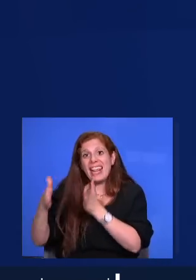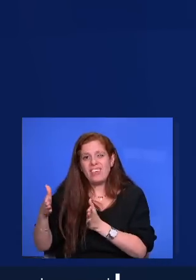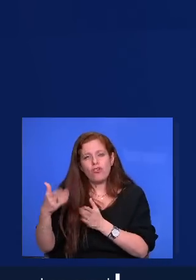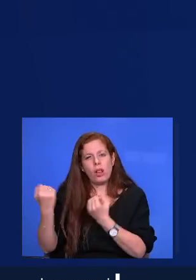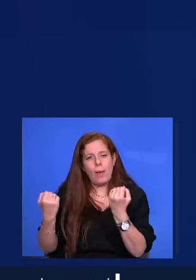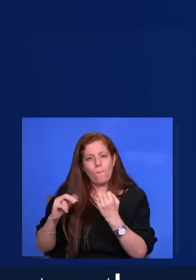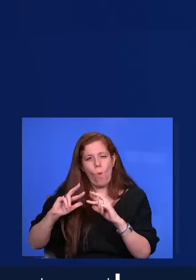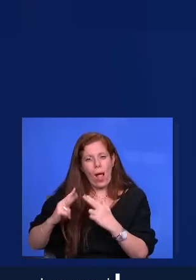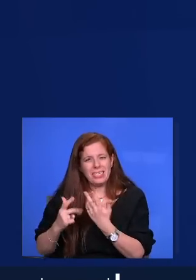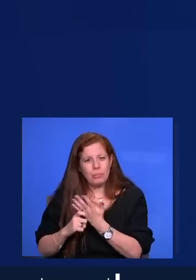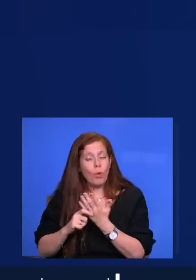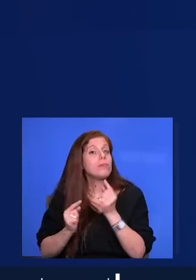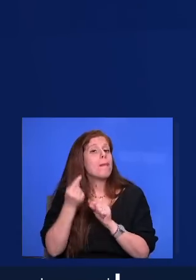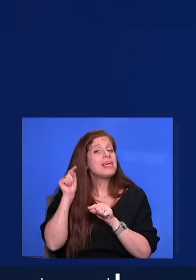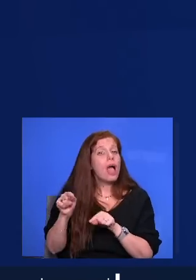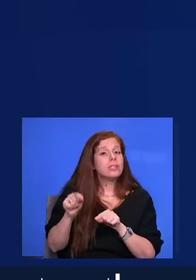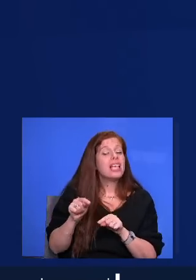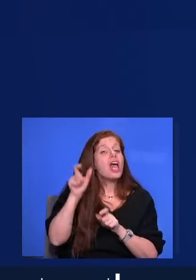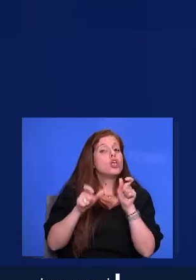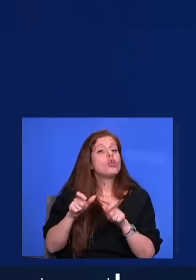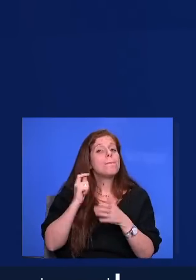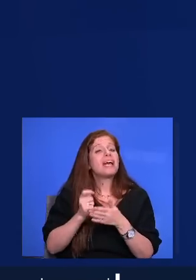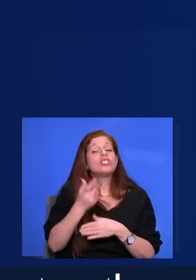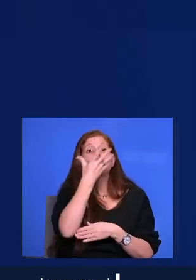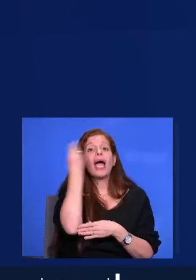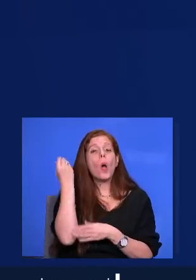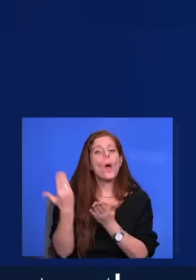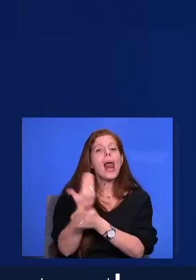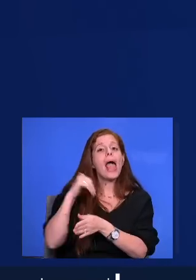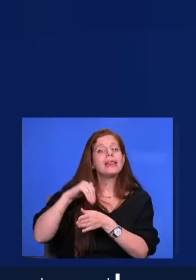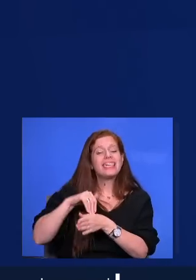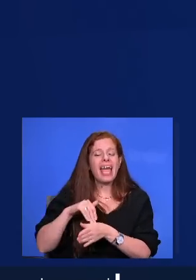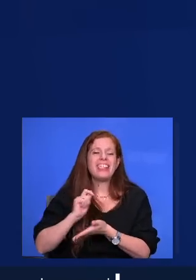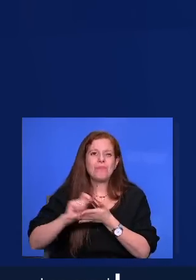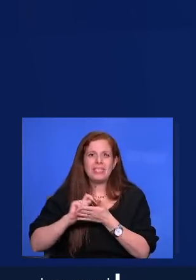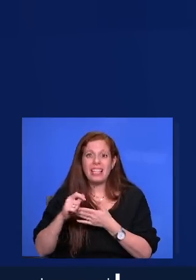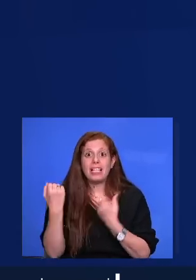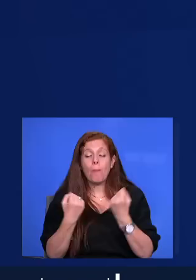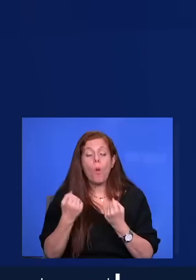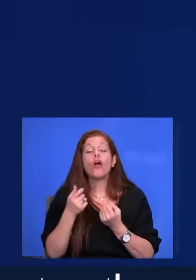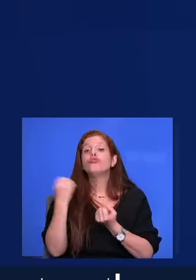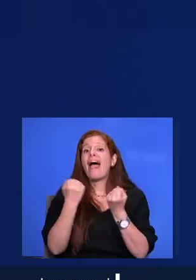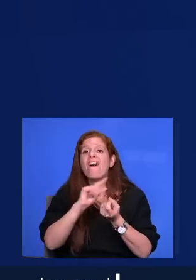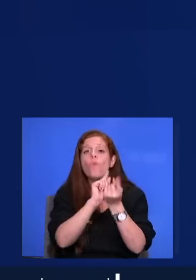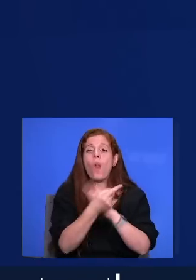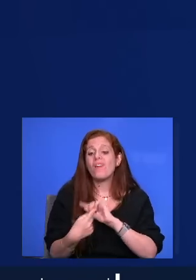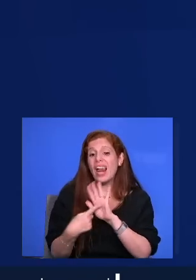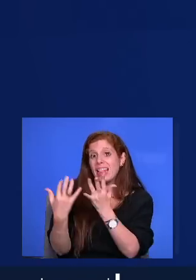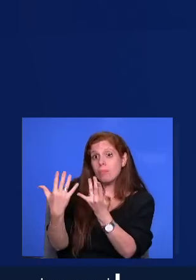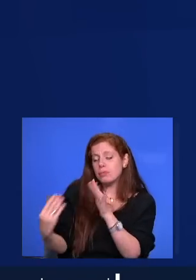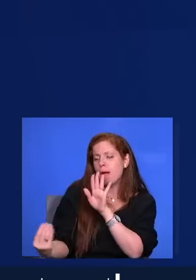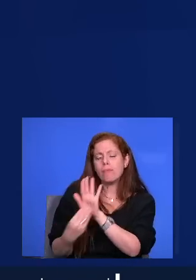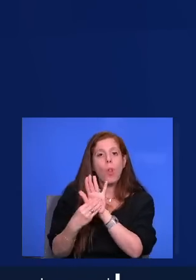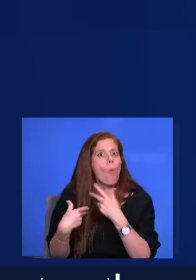במקרה המדובר, גורמים בכנסת שכחו להדכן את משרד התחבורה שהרכב הוחלף, ולכן מספרו לא הופיע במשרד התחבורה